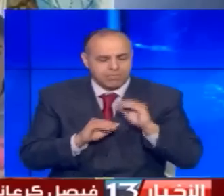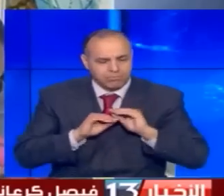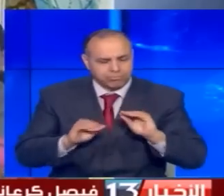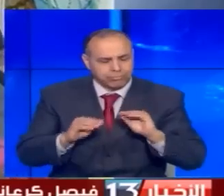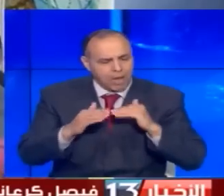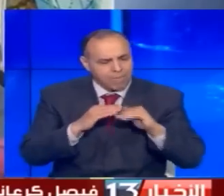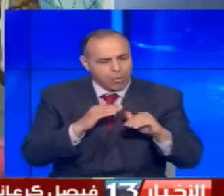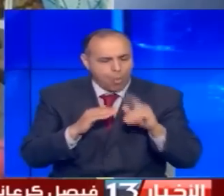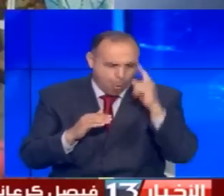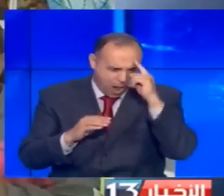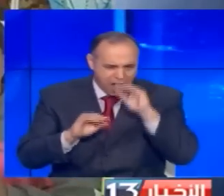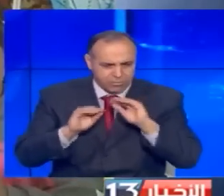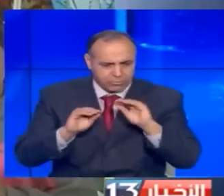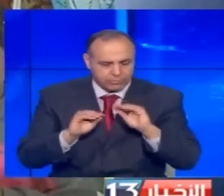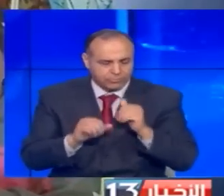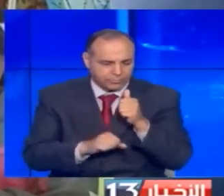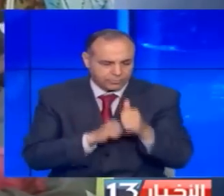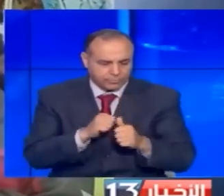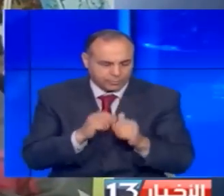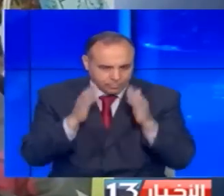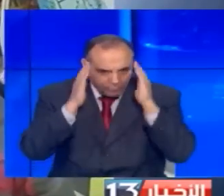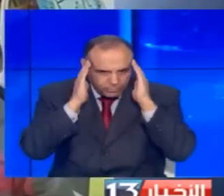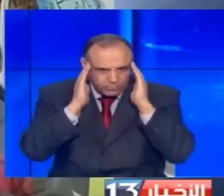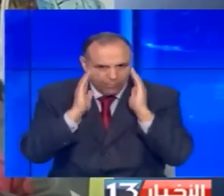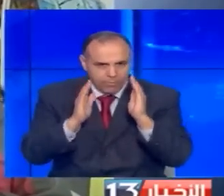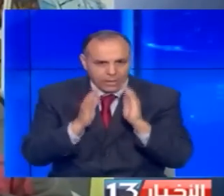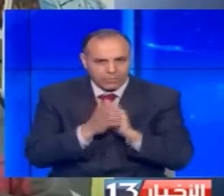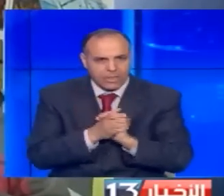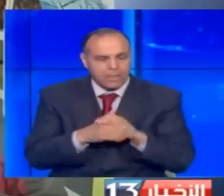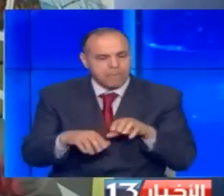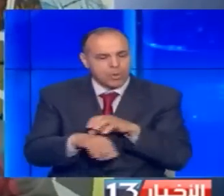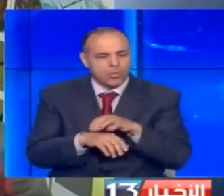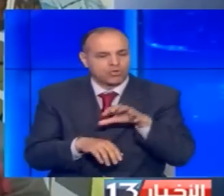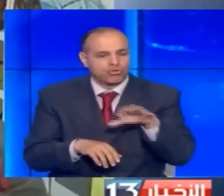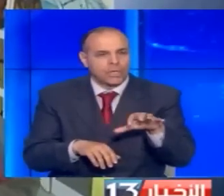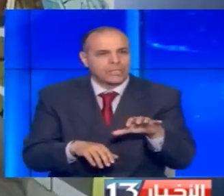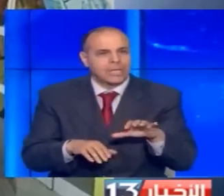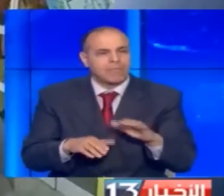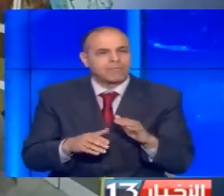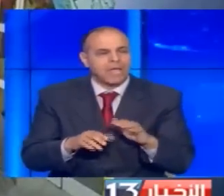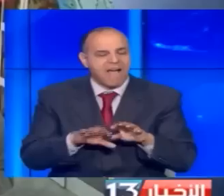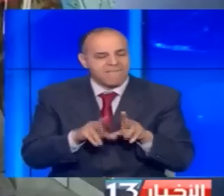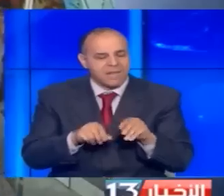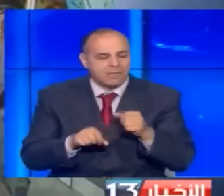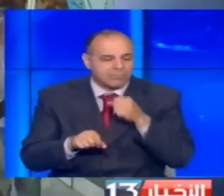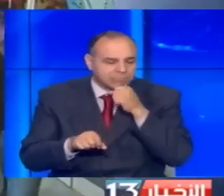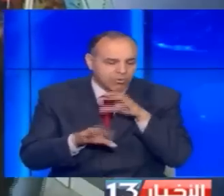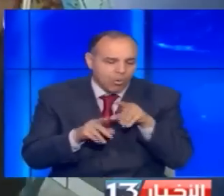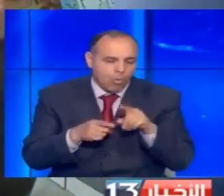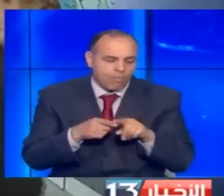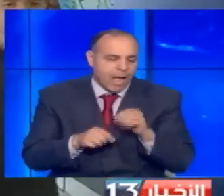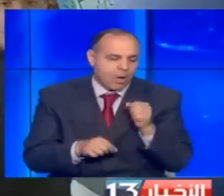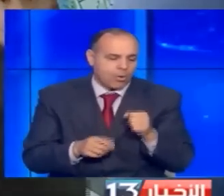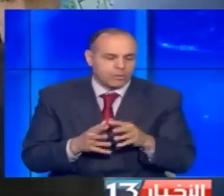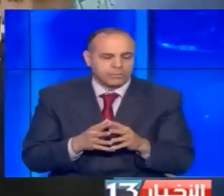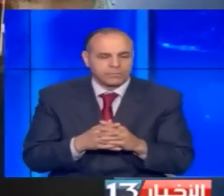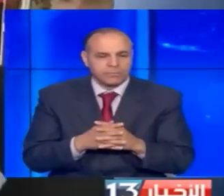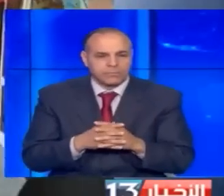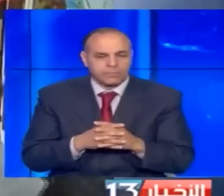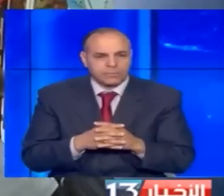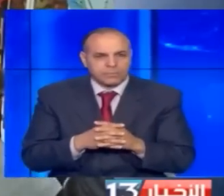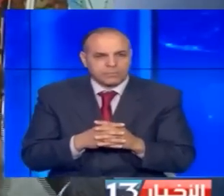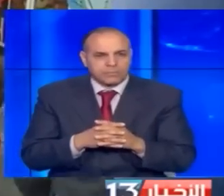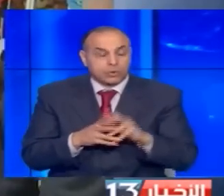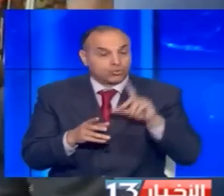من الرسائل التربوية اللي سناح بدنا نركز عليها كالمندوبية الجهوية للمرأة والأسرة والطفولة بالقروان هو شهر